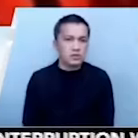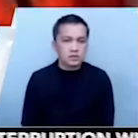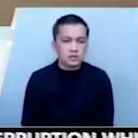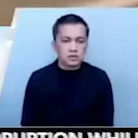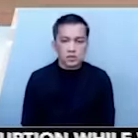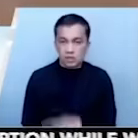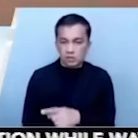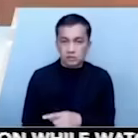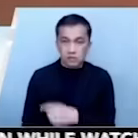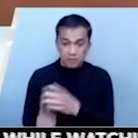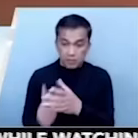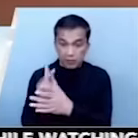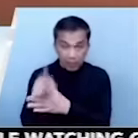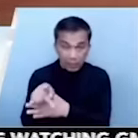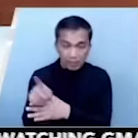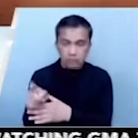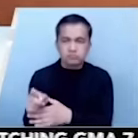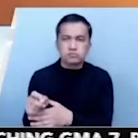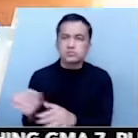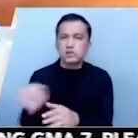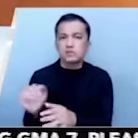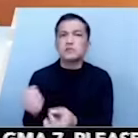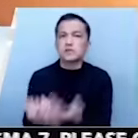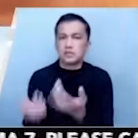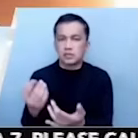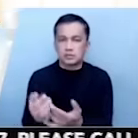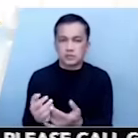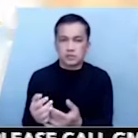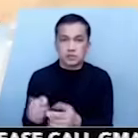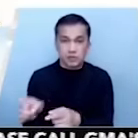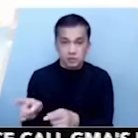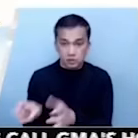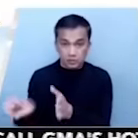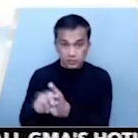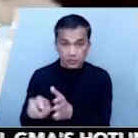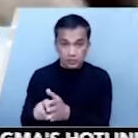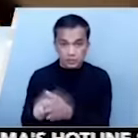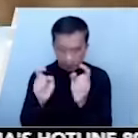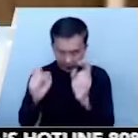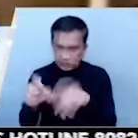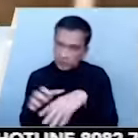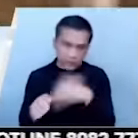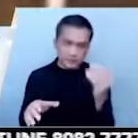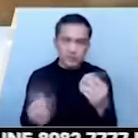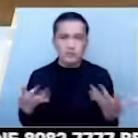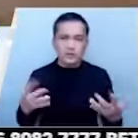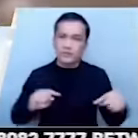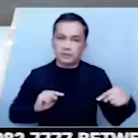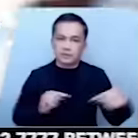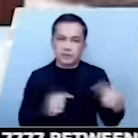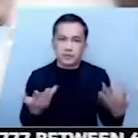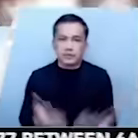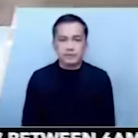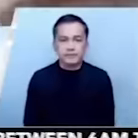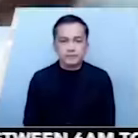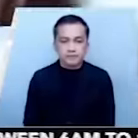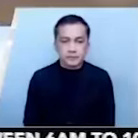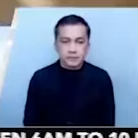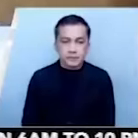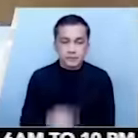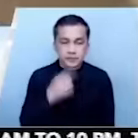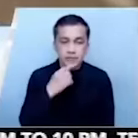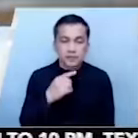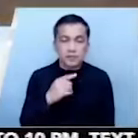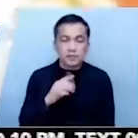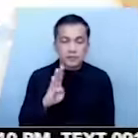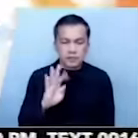halaman sa tabi nito nagliyab. Nakalabas agad ang mga sakay nito at wala namang nasaktan. Ayon sa BFP, nakaamoy